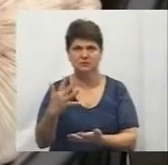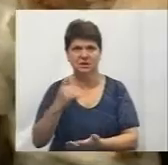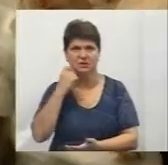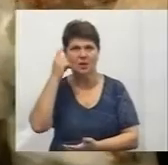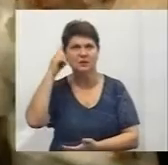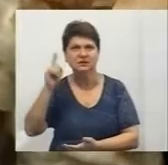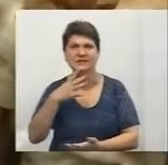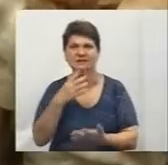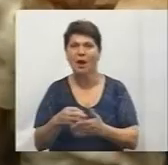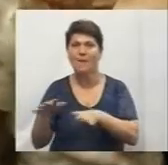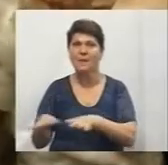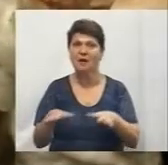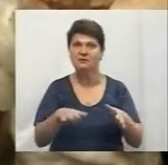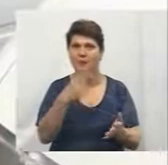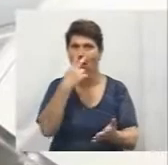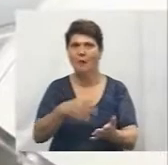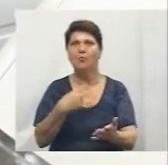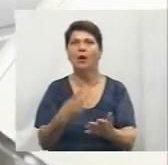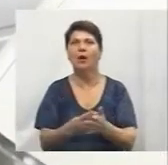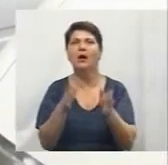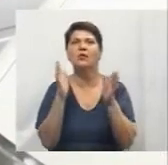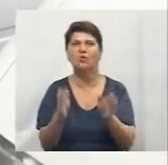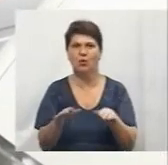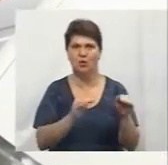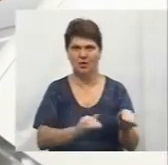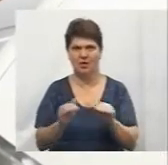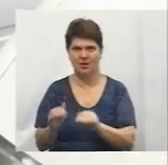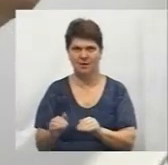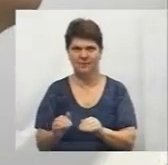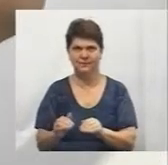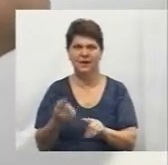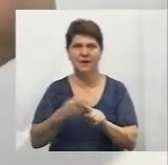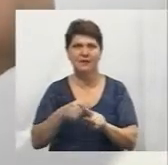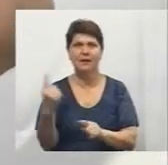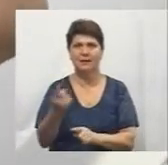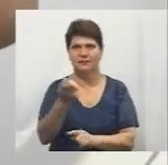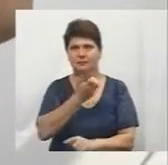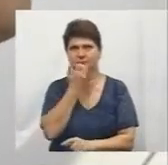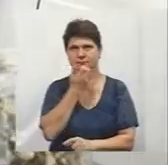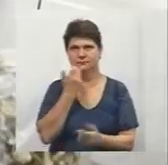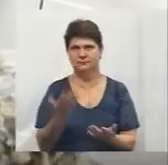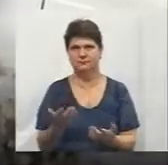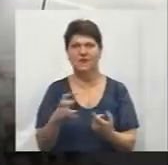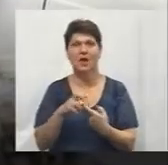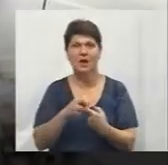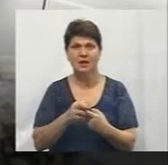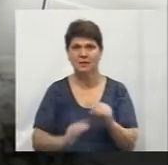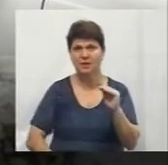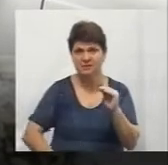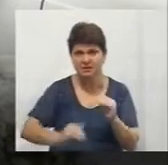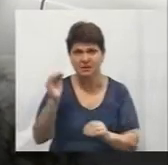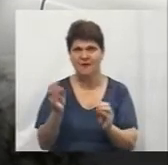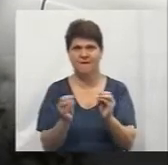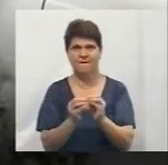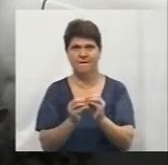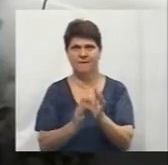Знає свої місця, їх показала лише своїм дітям. Для неї, розповідає, зараз це єдиний заробіток. Гриби, скільки я з дітства, на одному тому самому